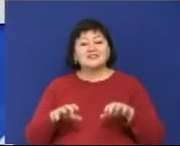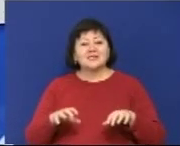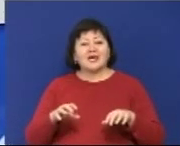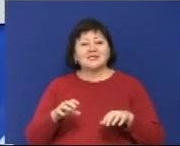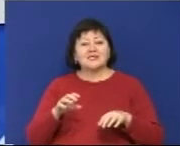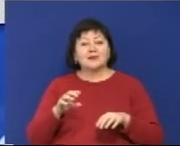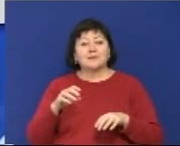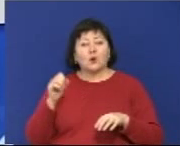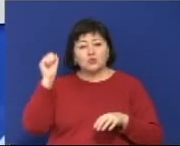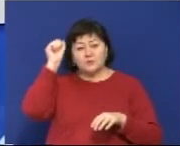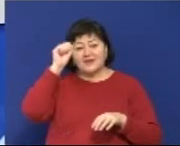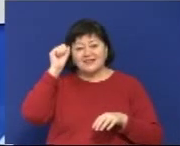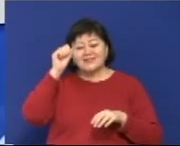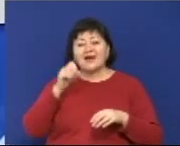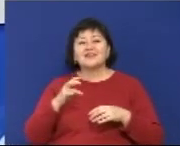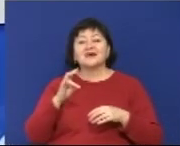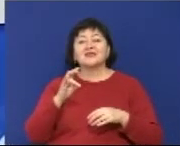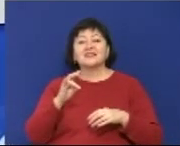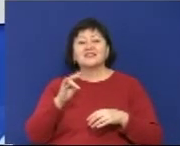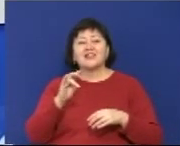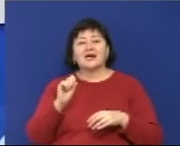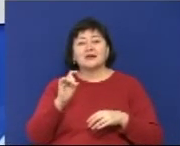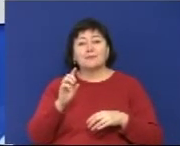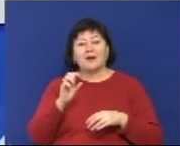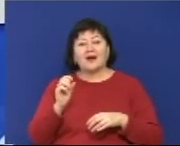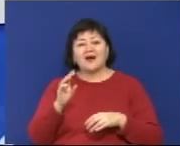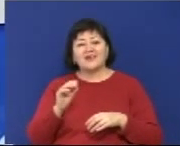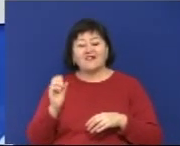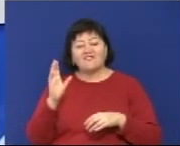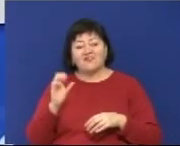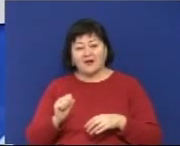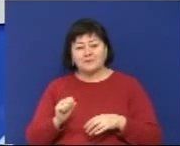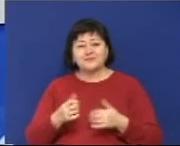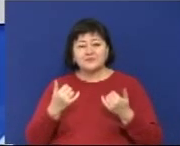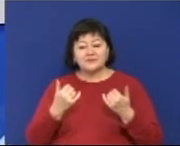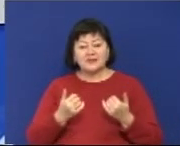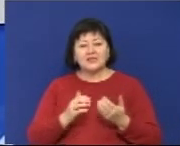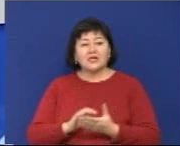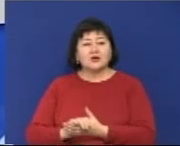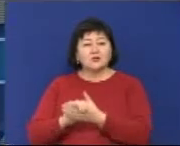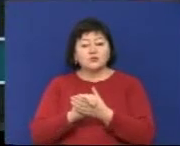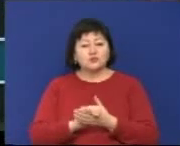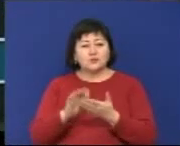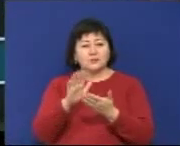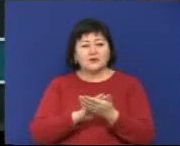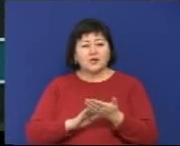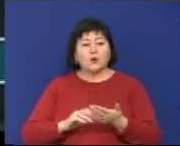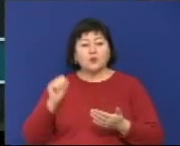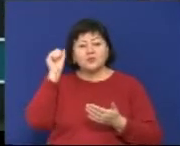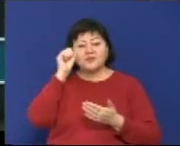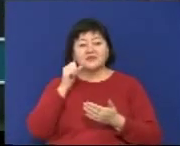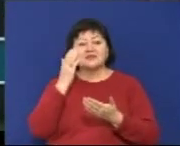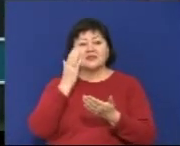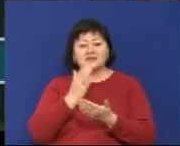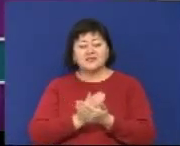Нарбаевой. Особое внимание уделяется расширению сотрудничества между двумя странами, так как Узбекистан является важным стратегическим и